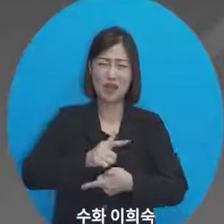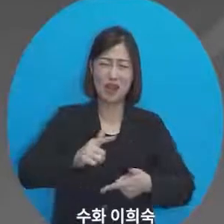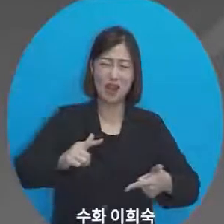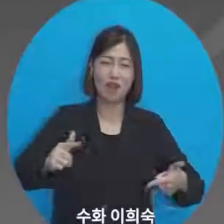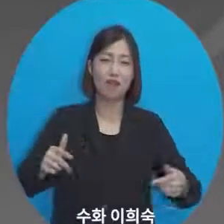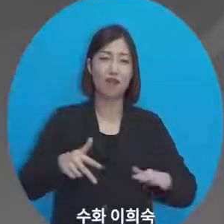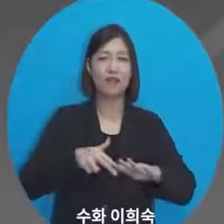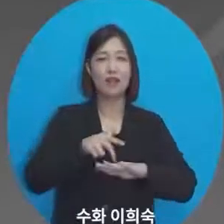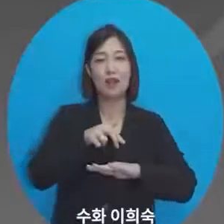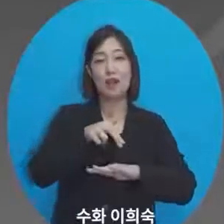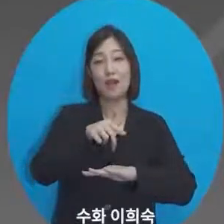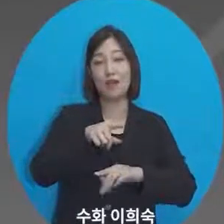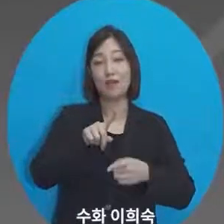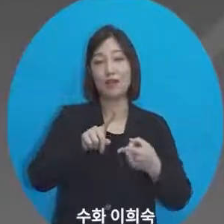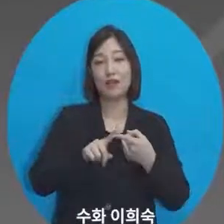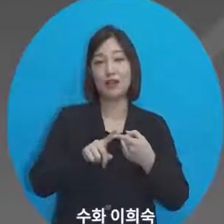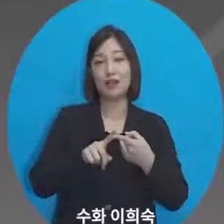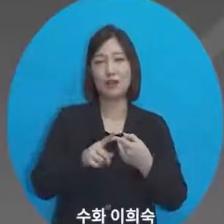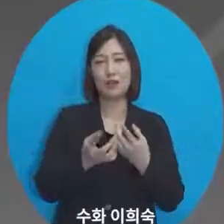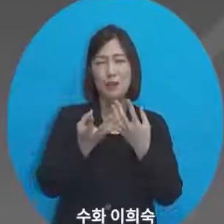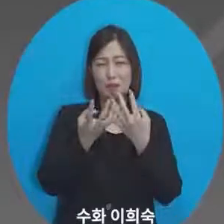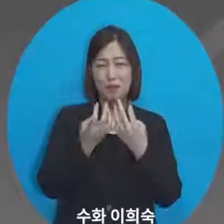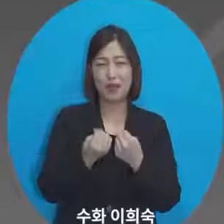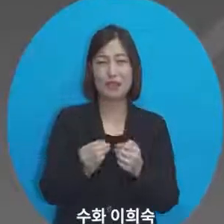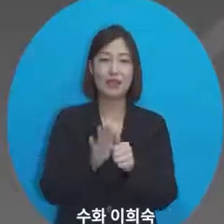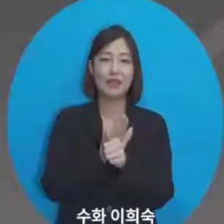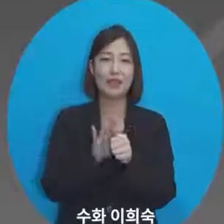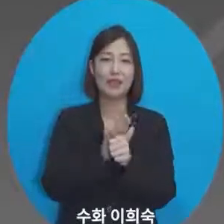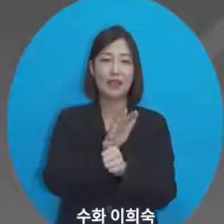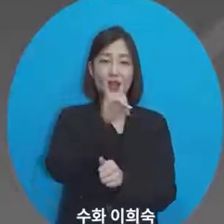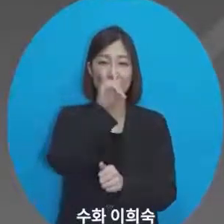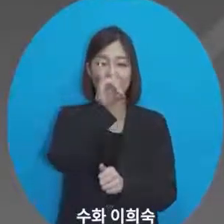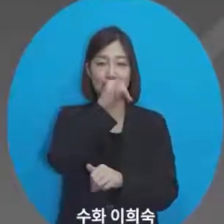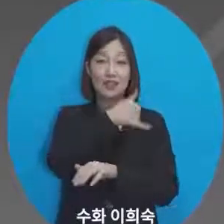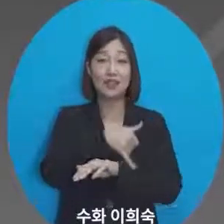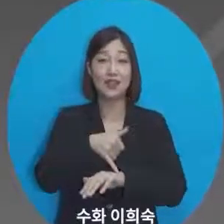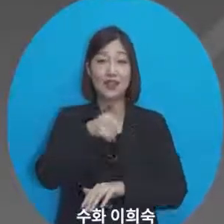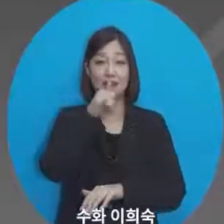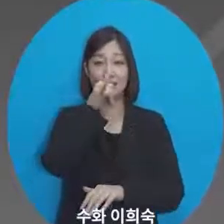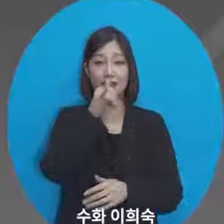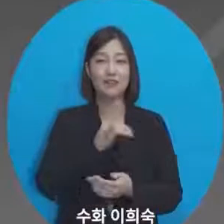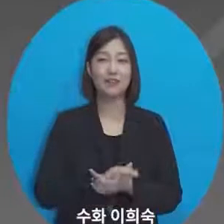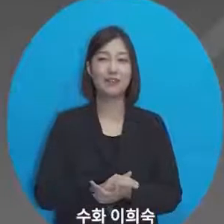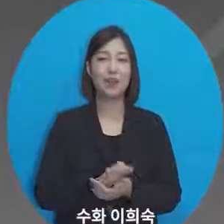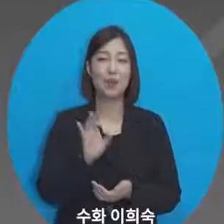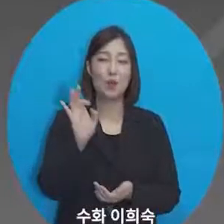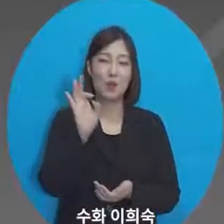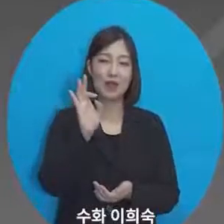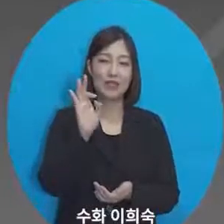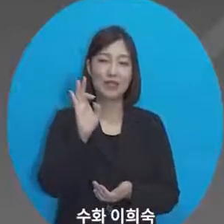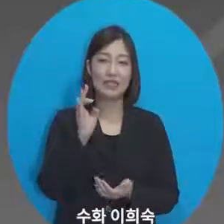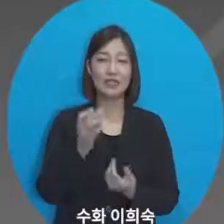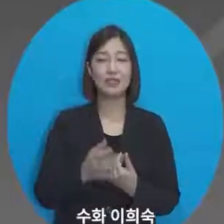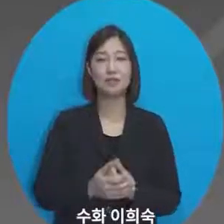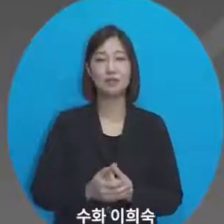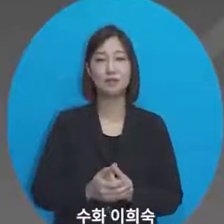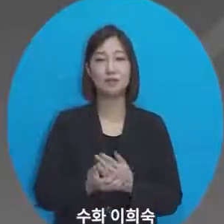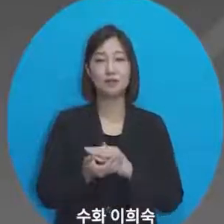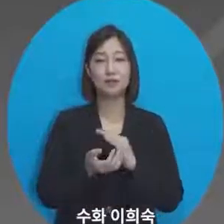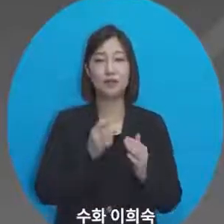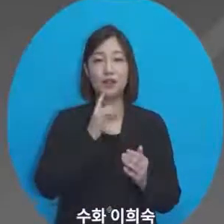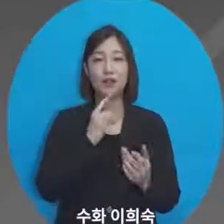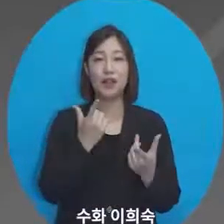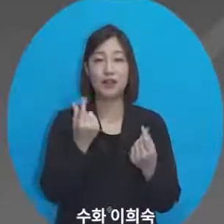경로를 연속적으로 확보하고 있다라고 할 수가 있습니다. 그리고 화장실 계획 같은 경우에는